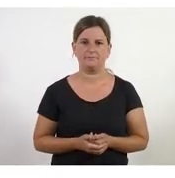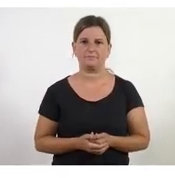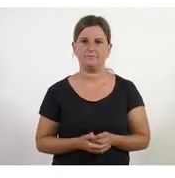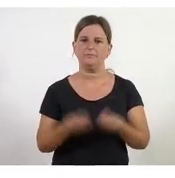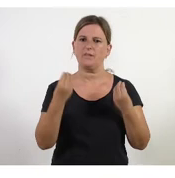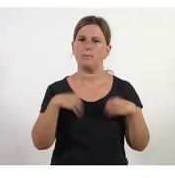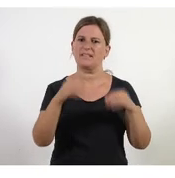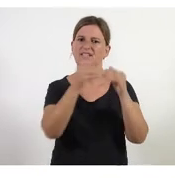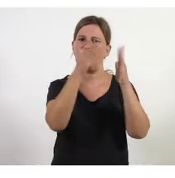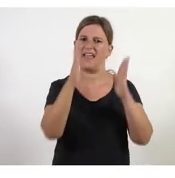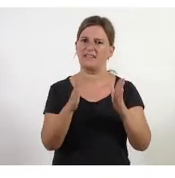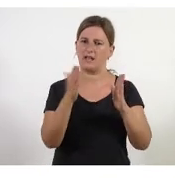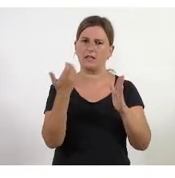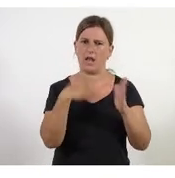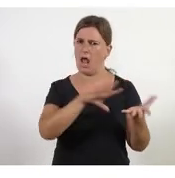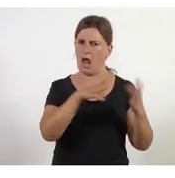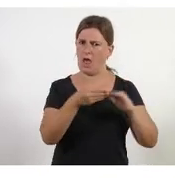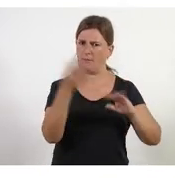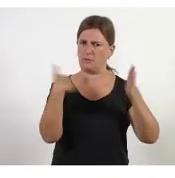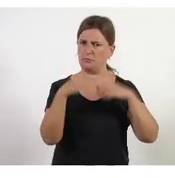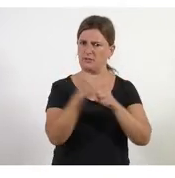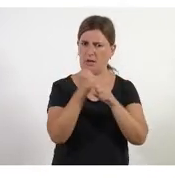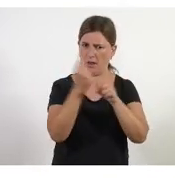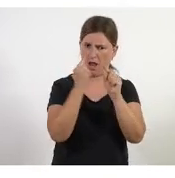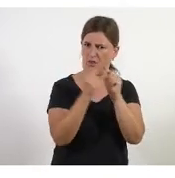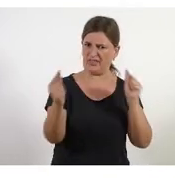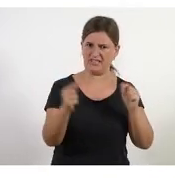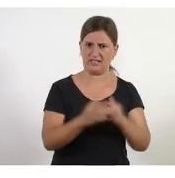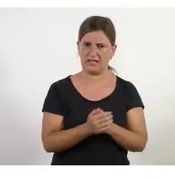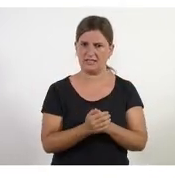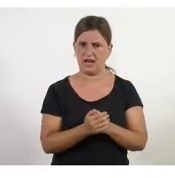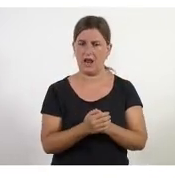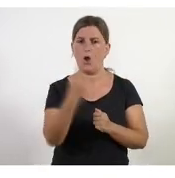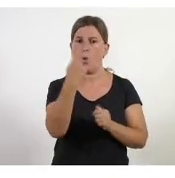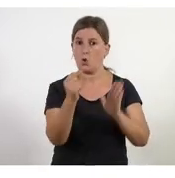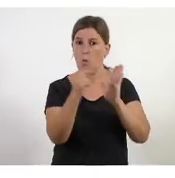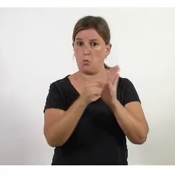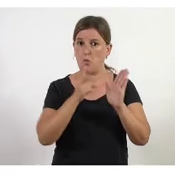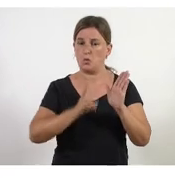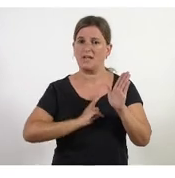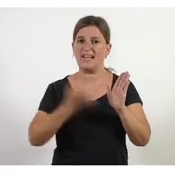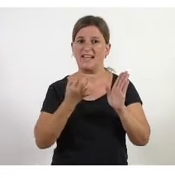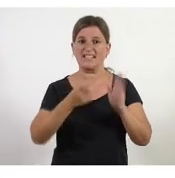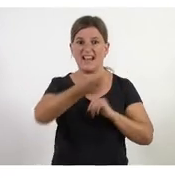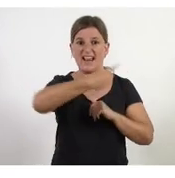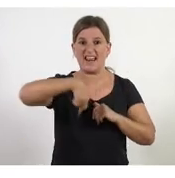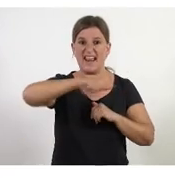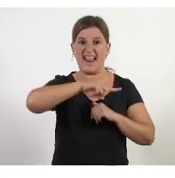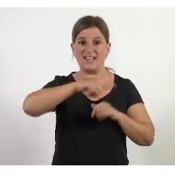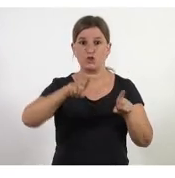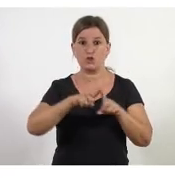que ja estava adaptada a treballar de forma remota. De fet, un dels punts que em comentaven és que ells no tenen equips sobre la